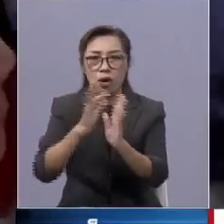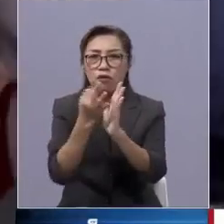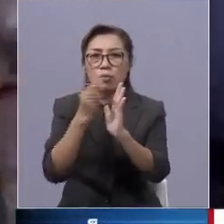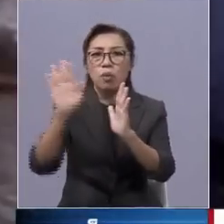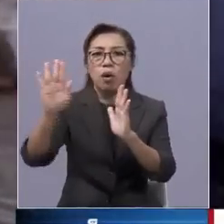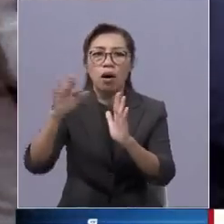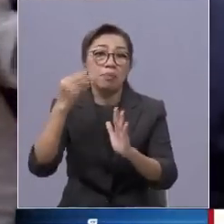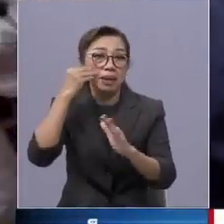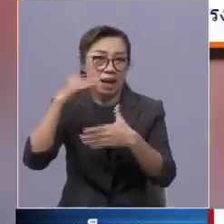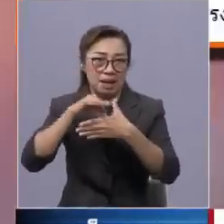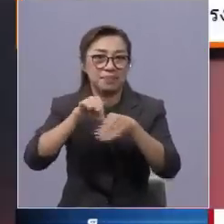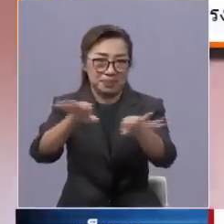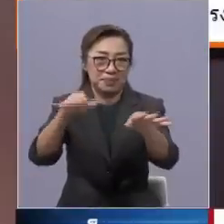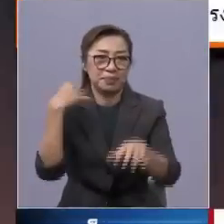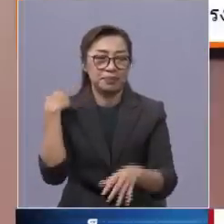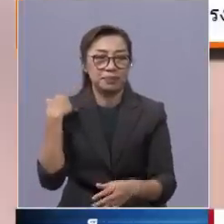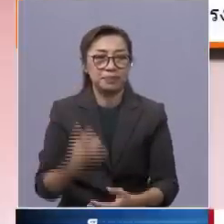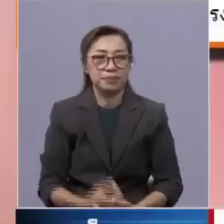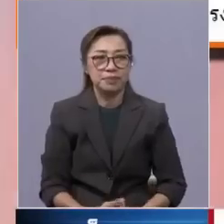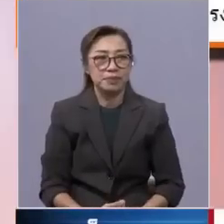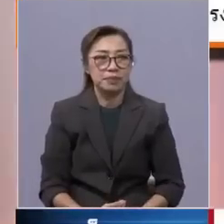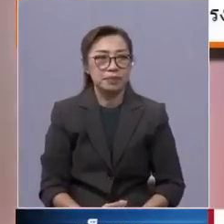ครับ